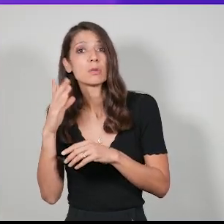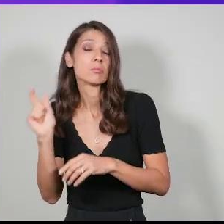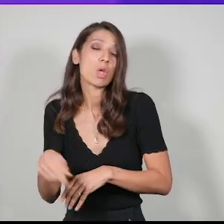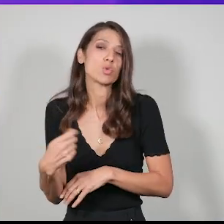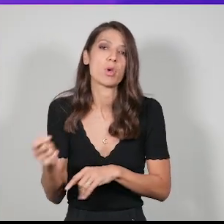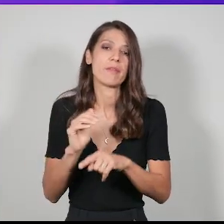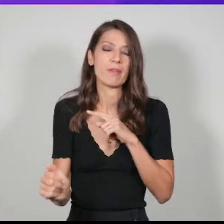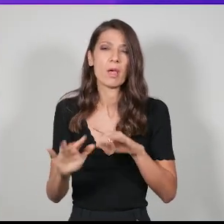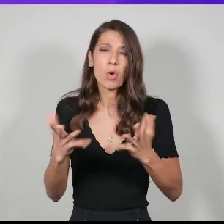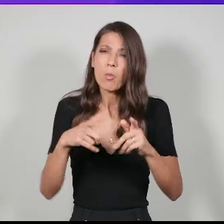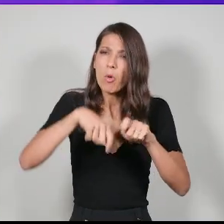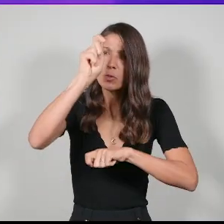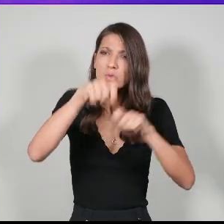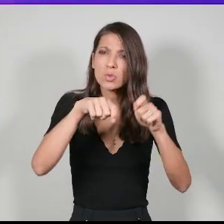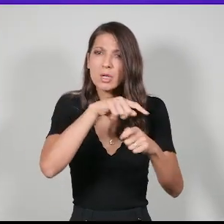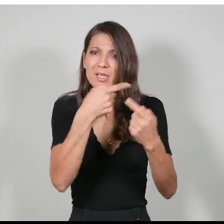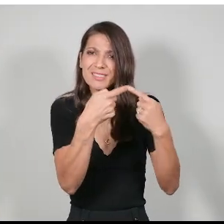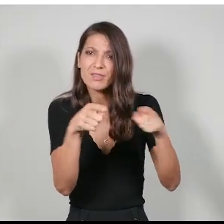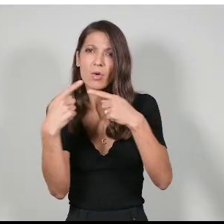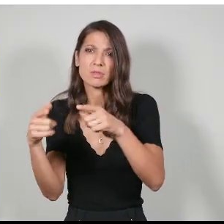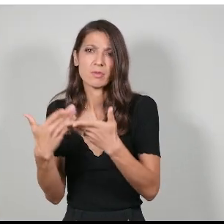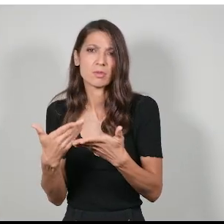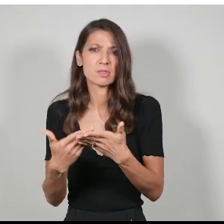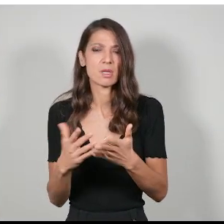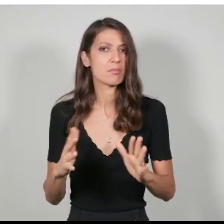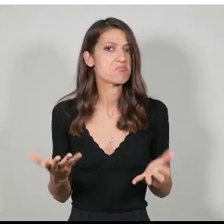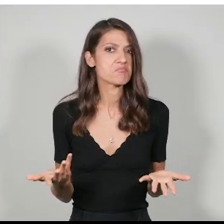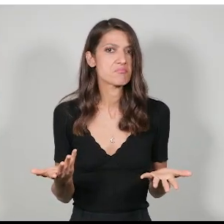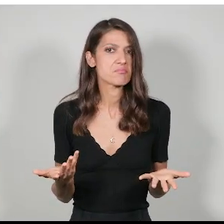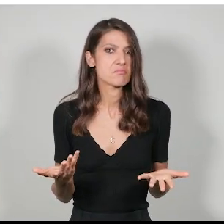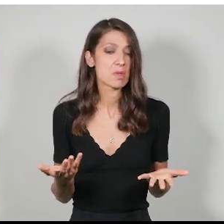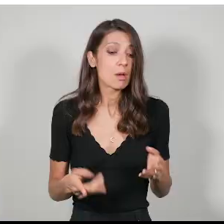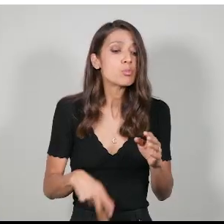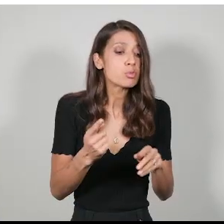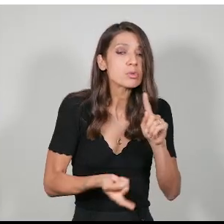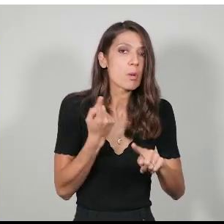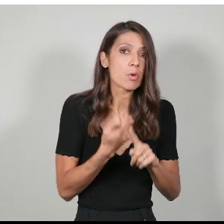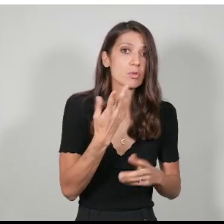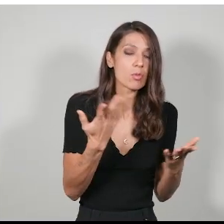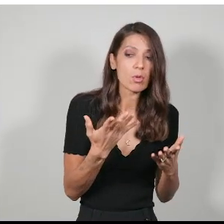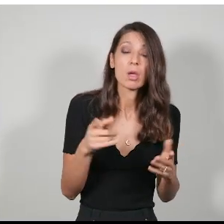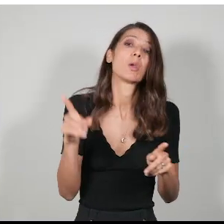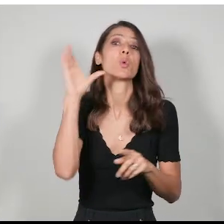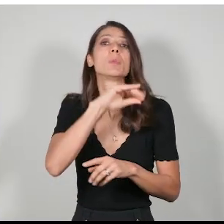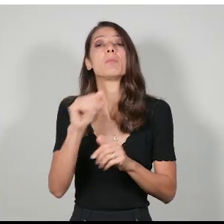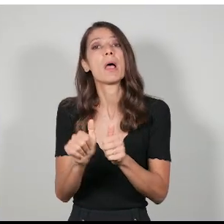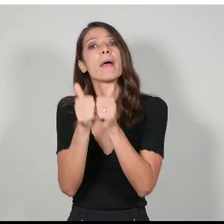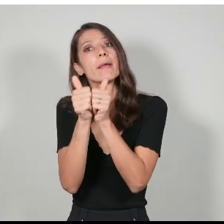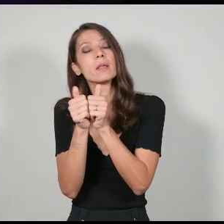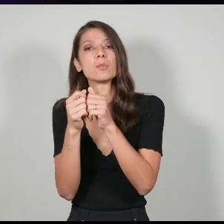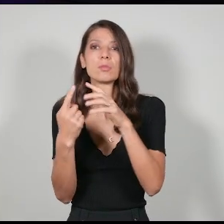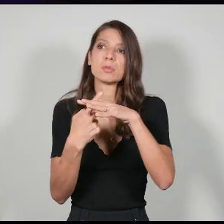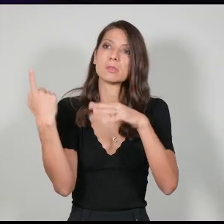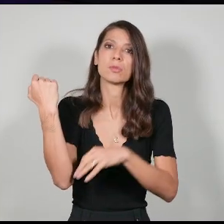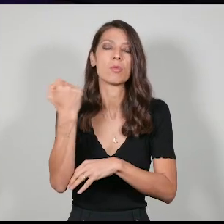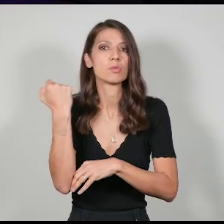pouvez mesurer la différence d'importance de ces tâches et l'isolement des aidants par rapport à cela?